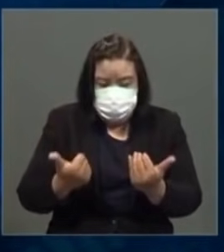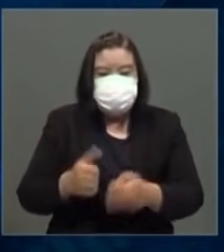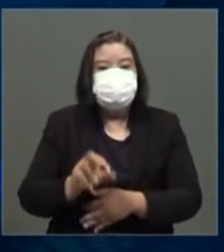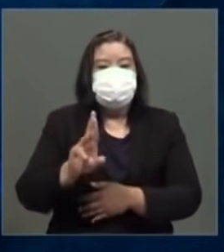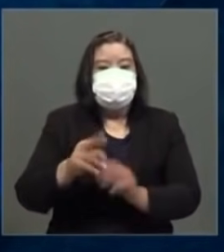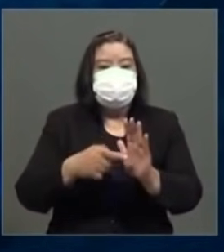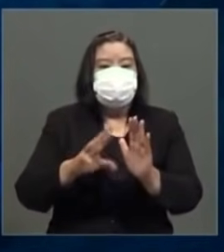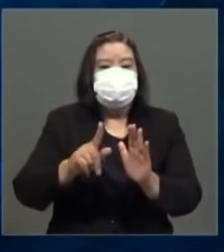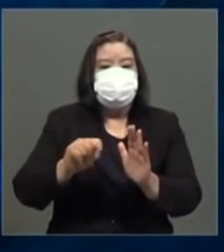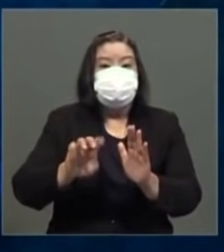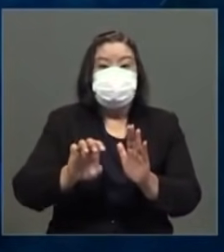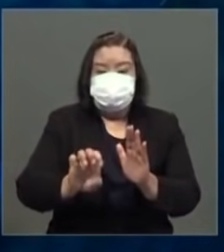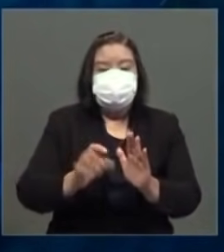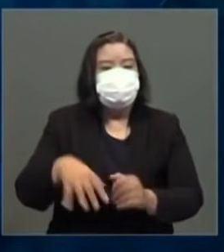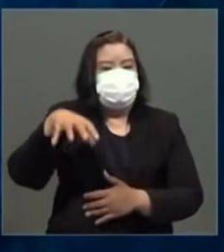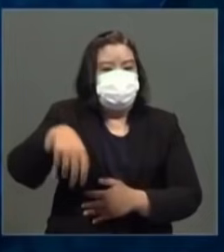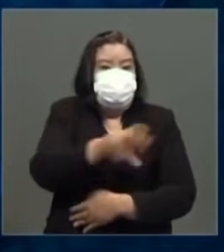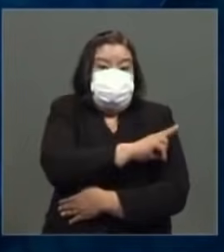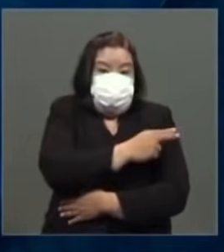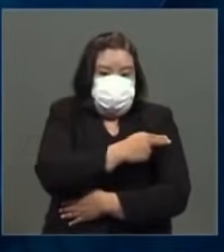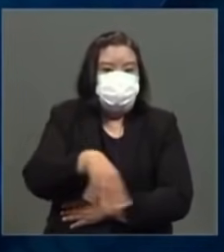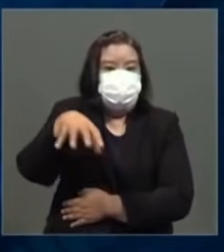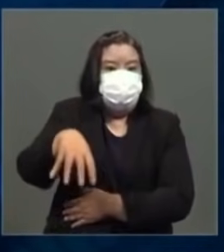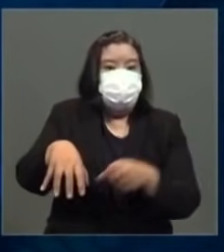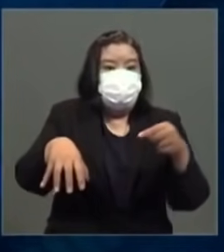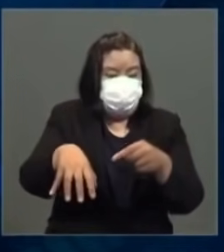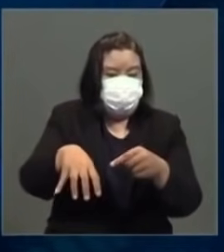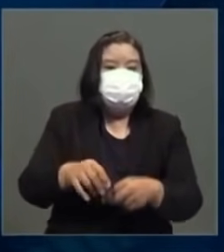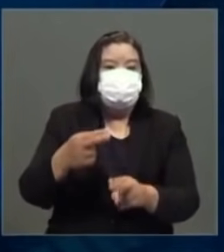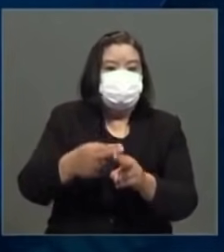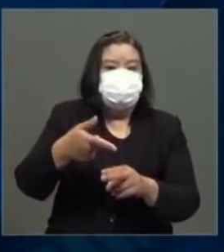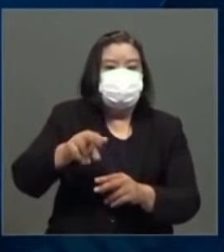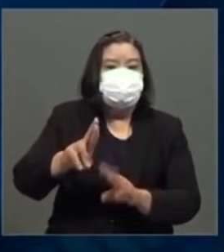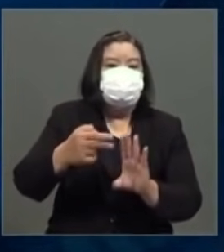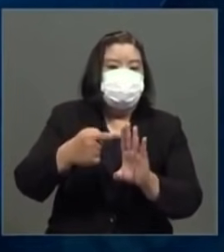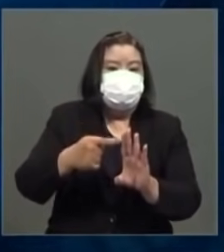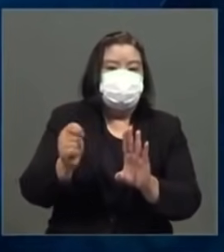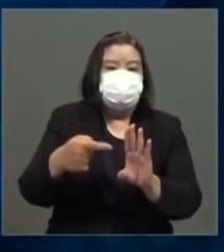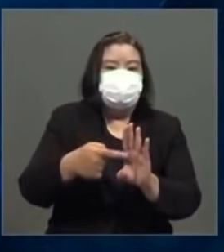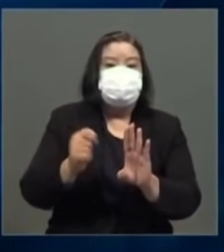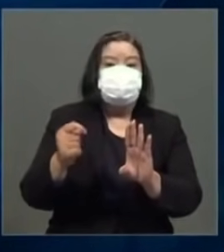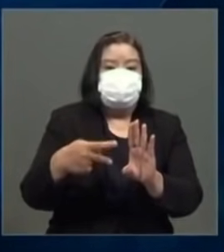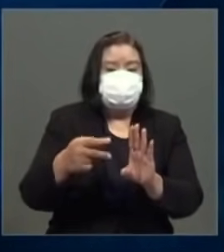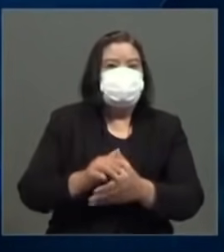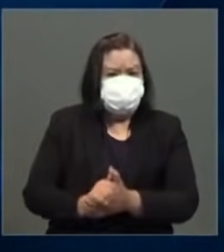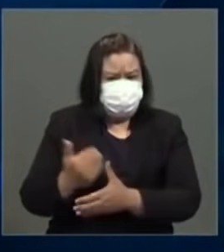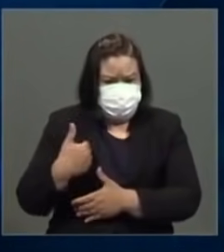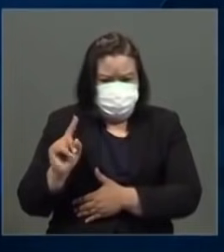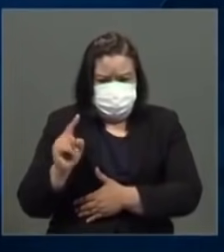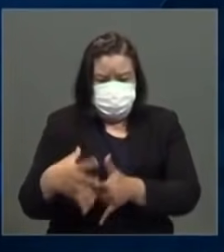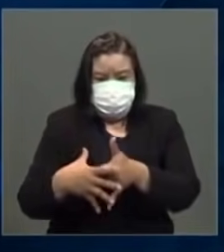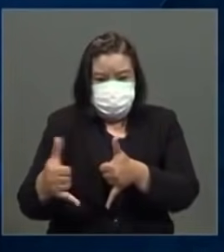สถานพยาบาลแห่งหนึ่งนะครับก็คือสถาบันประสาทวิทยา นะครับรายงานเคสเพิ่มขึ้นมาเพราะว่าเขาไป